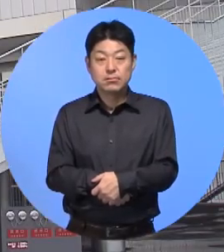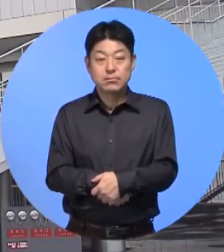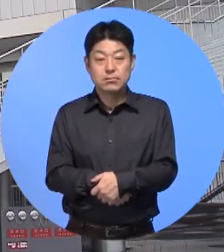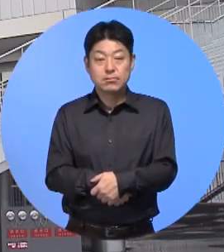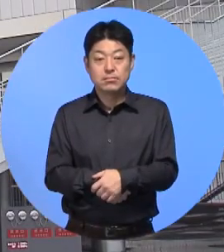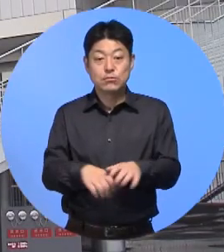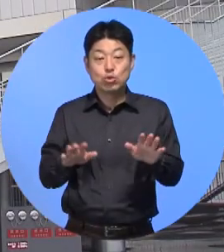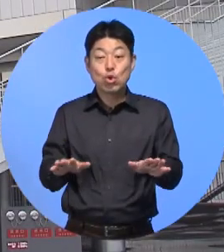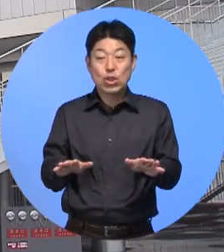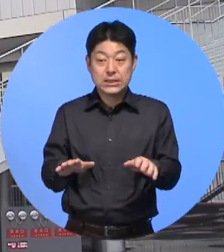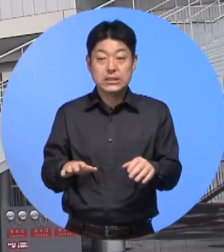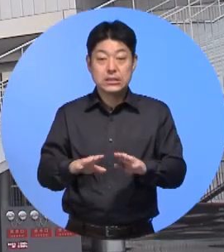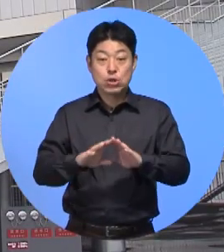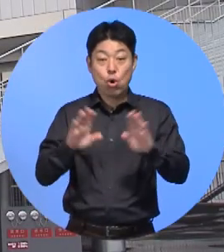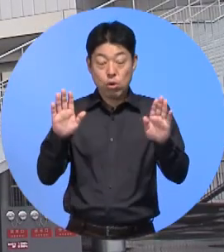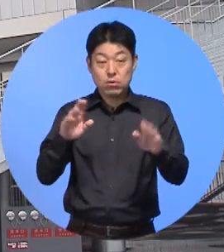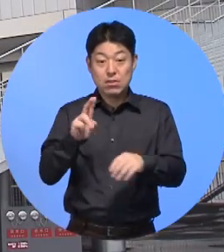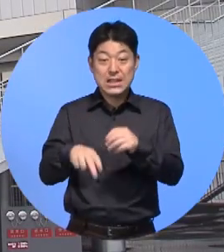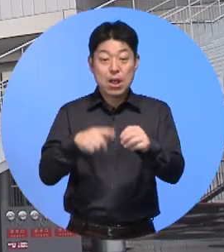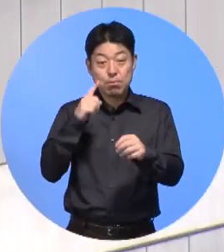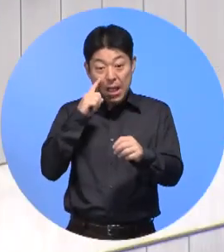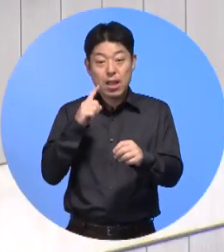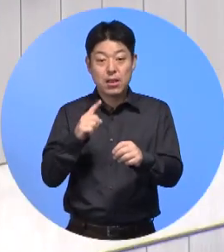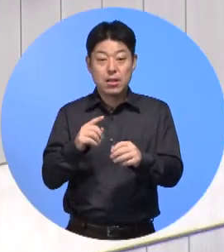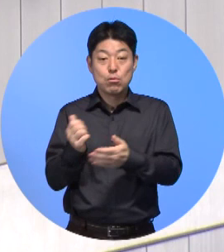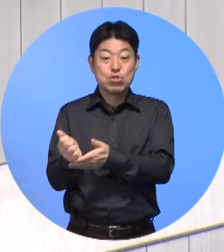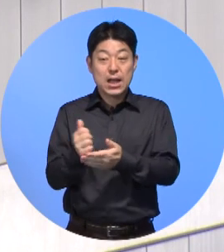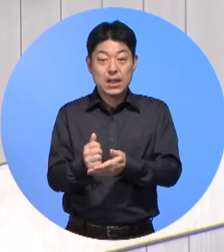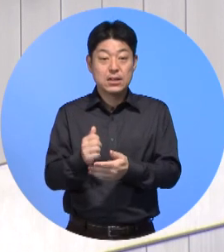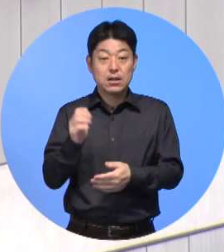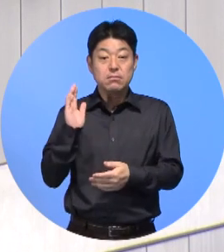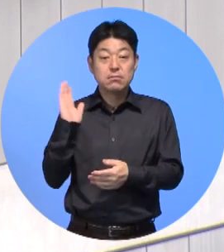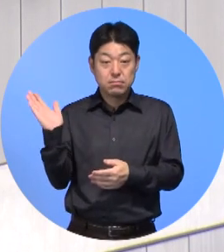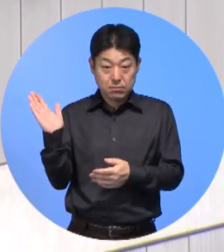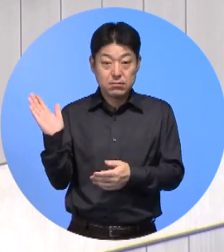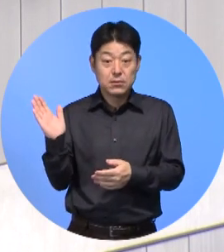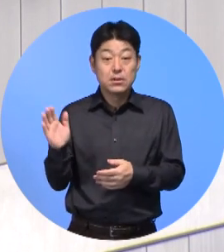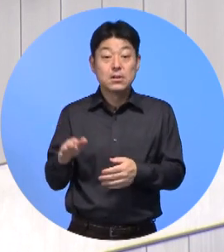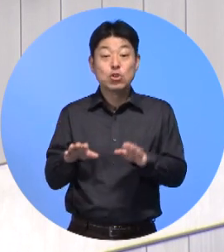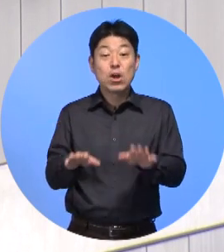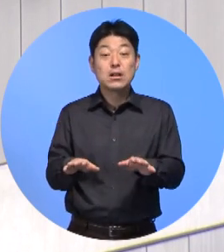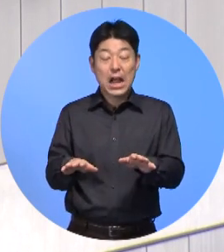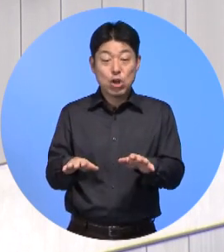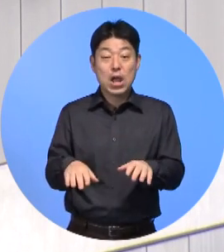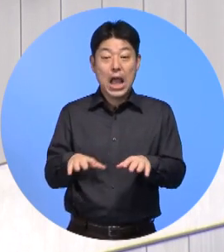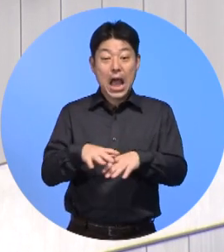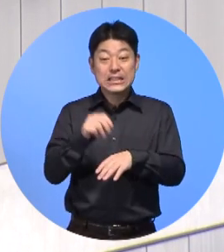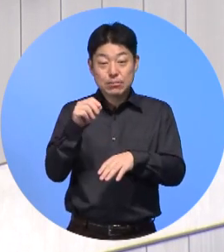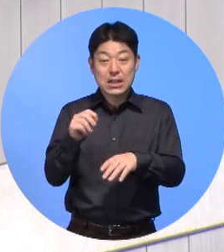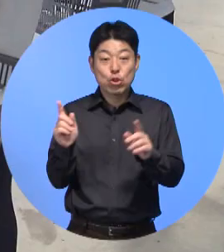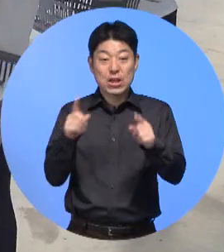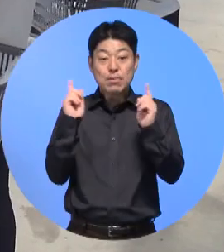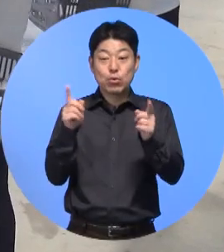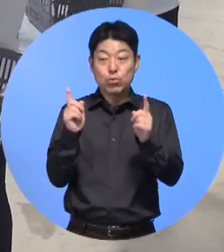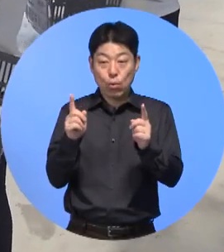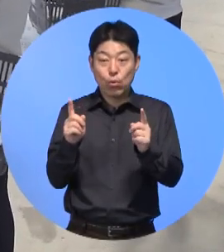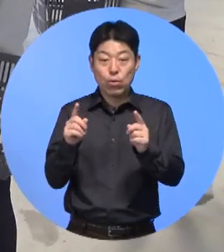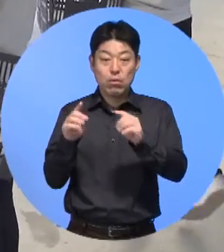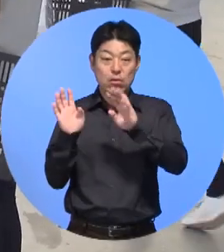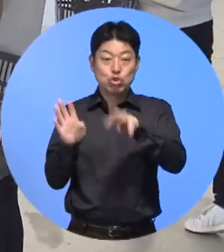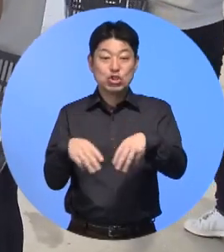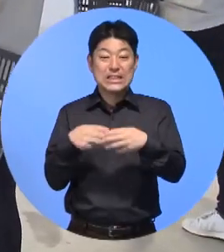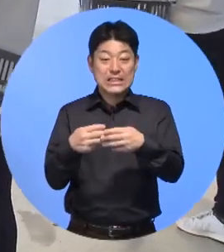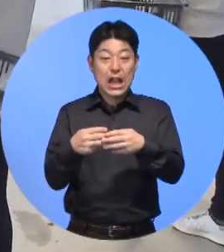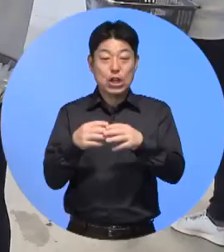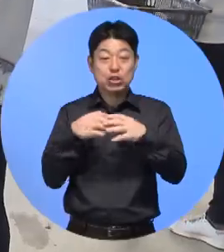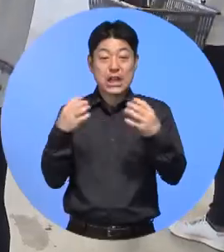今年オープン2年目を迎えた市立吹田サッカースタジアム、この日スタジアムで行われたのは今回初の開